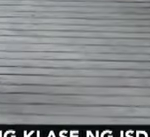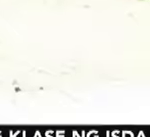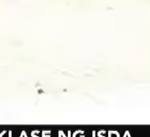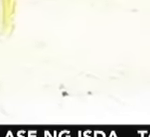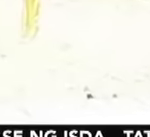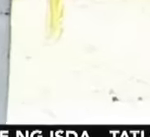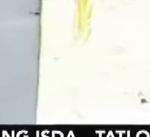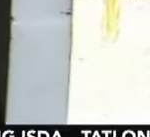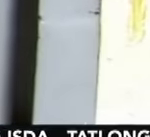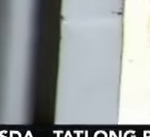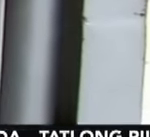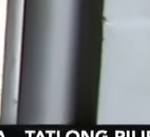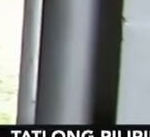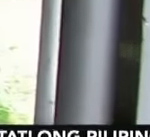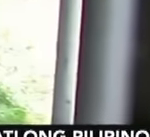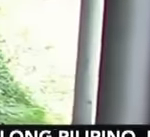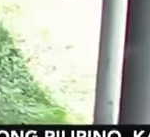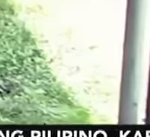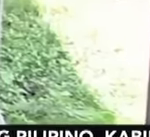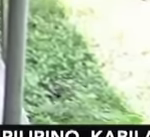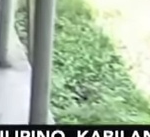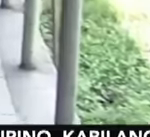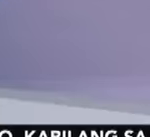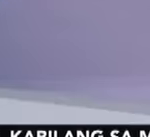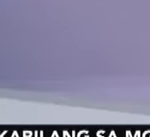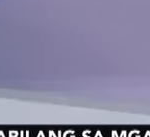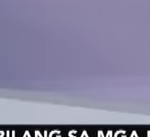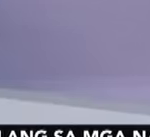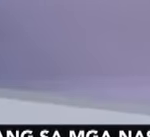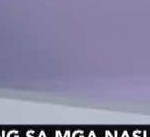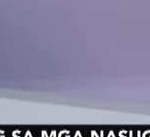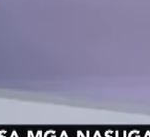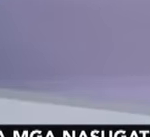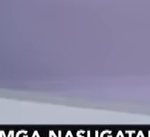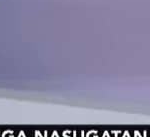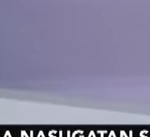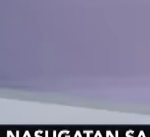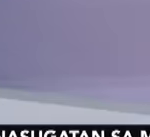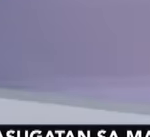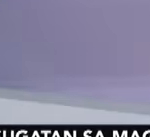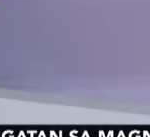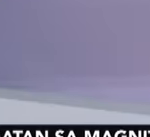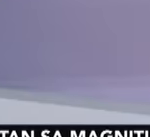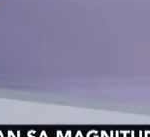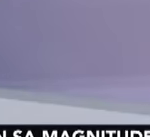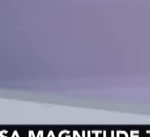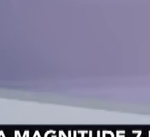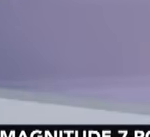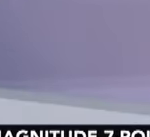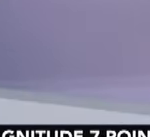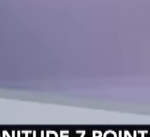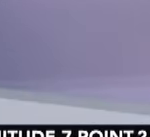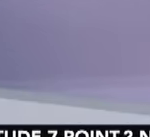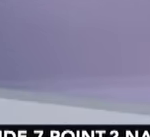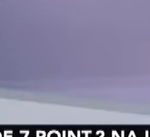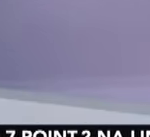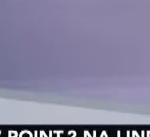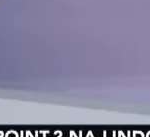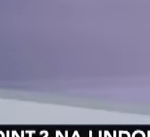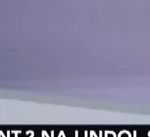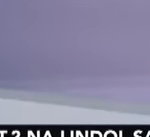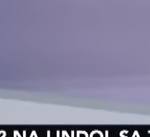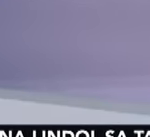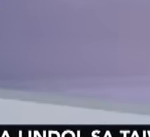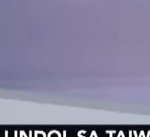Abdurrahman, nakatutok 24 oras. Dalawa pang kapwa akusado ni Pastor Apollo Quiboloy ang hawak na ng